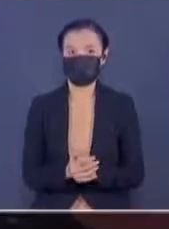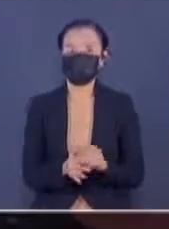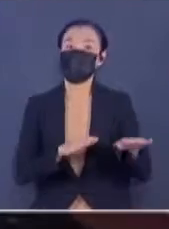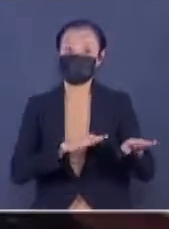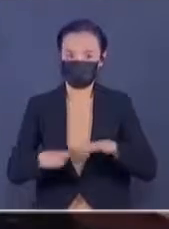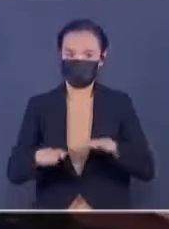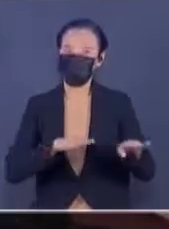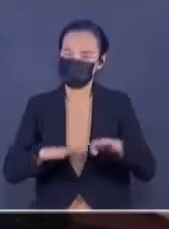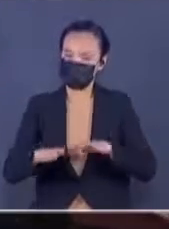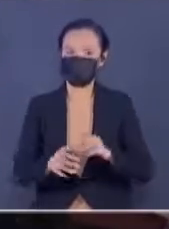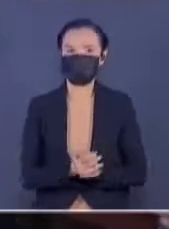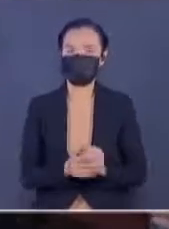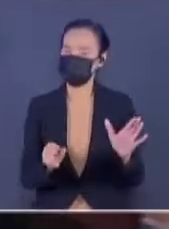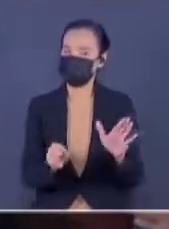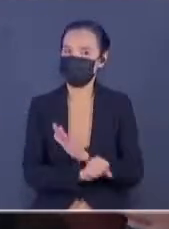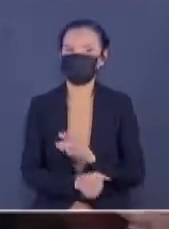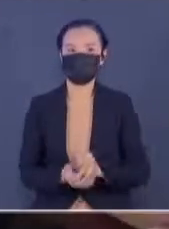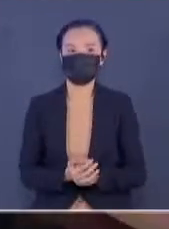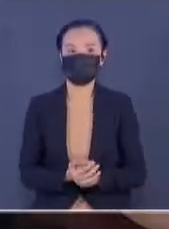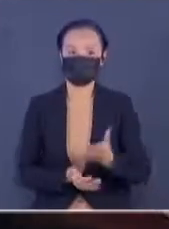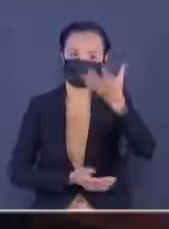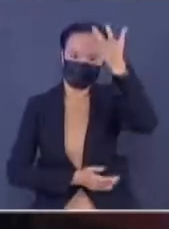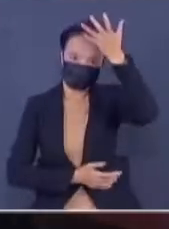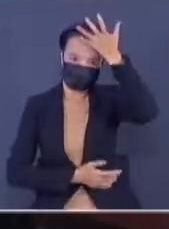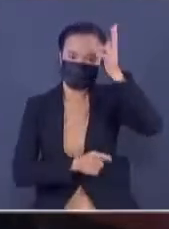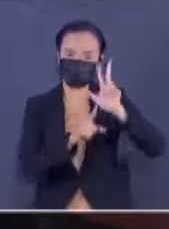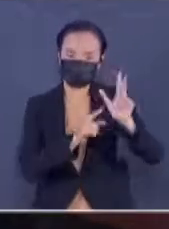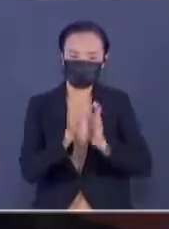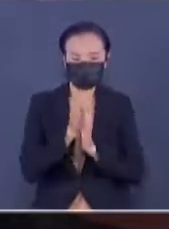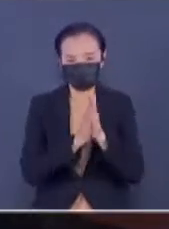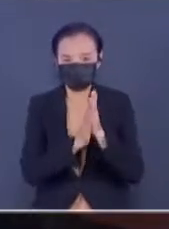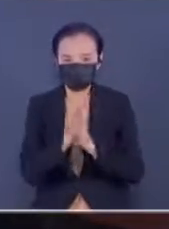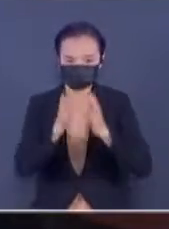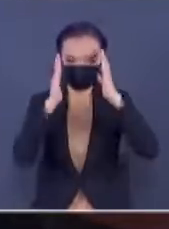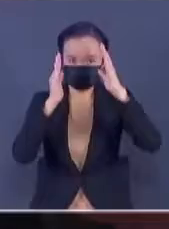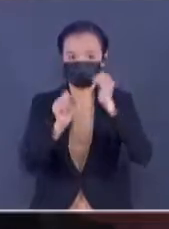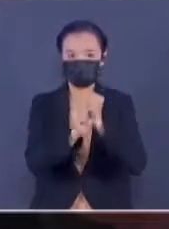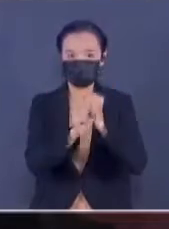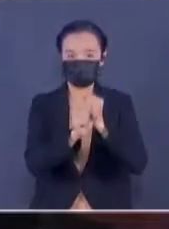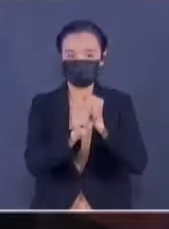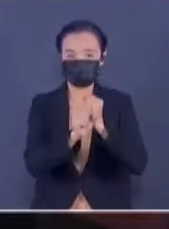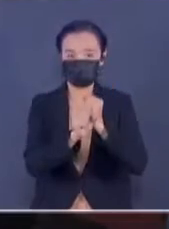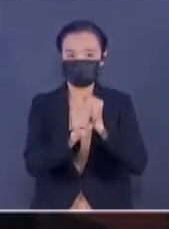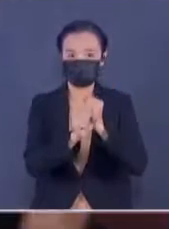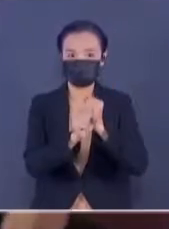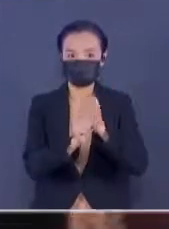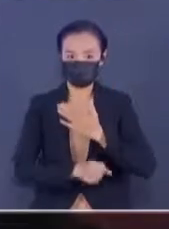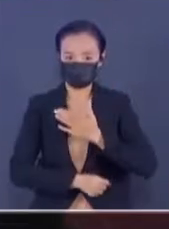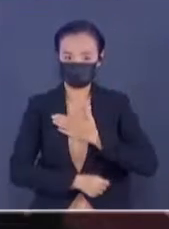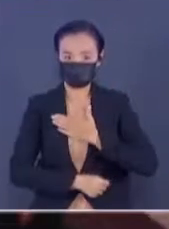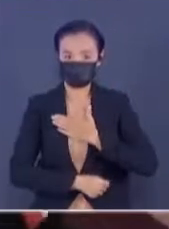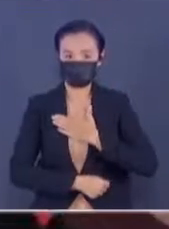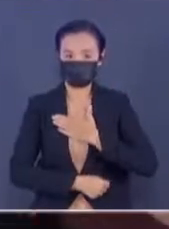อมค่ะพร้อมมากพร้อมที่จะคว้ามงสามแล้วก็มุ่งมั่นในโกลที่ไม่ใช่แค่แอนมีเน